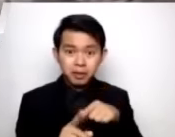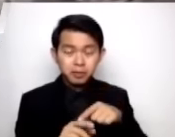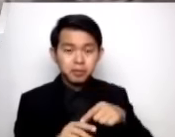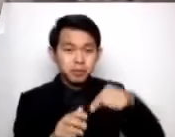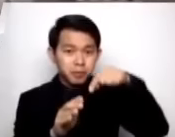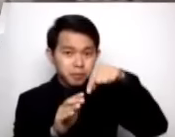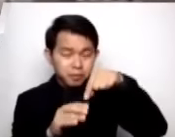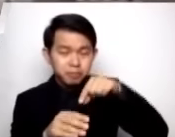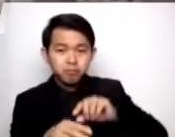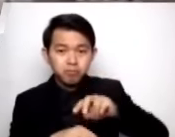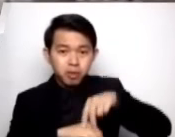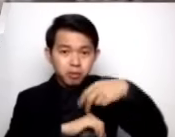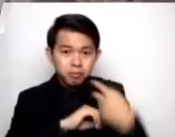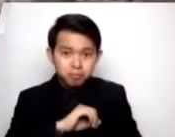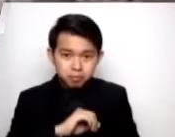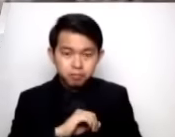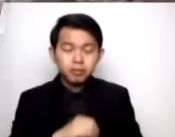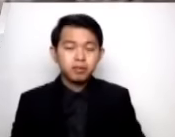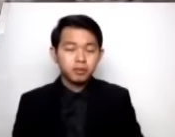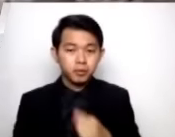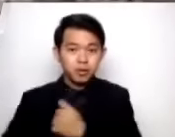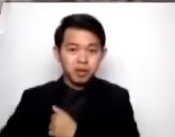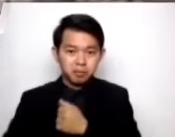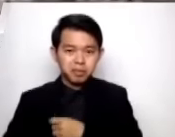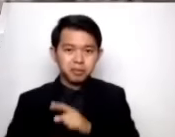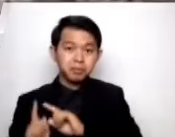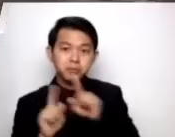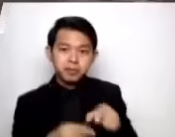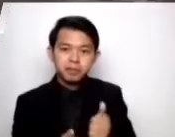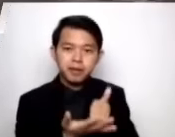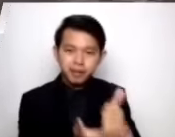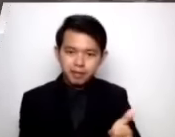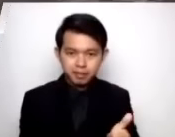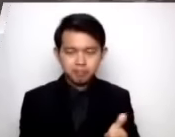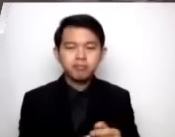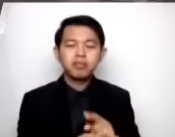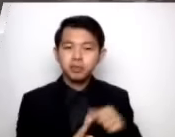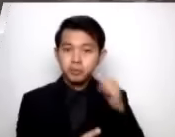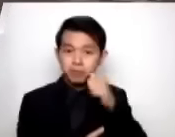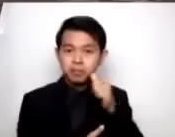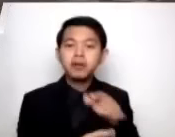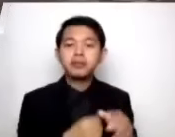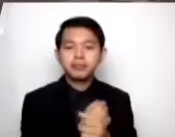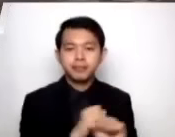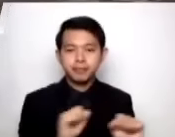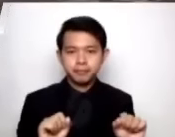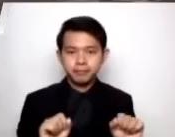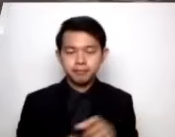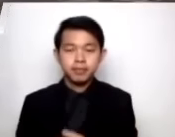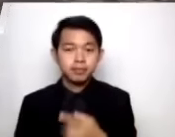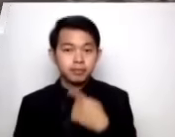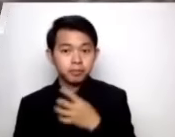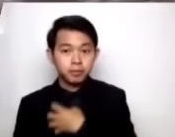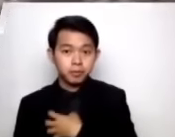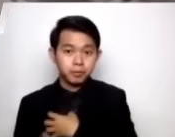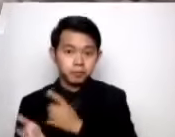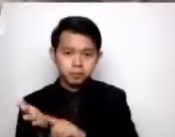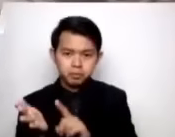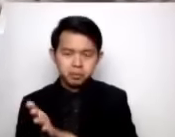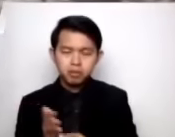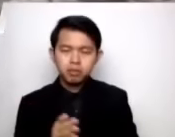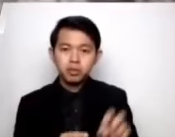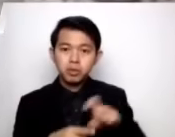Sinaklaloan siya ng sundalong nakabantay roon. Maayos na ang kanyang lagay. Ayon sa mga otoridad, sumabog ang electrical box na nasa ilalim ng